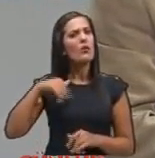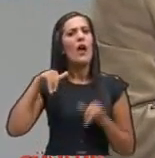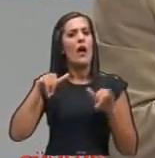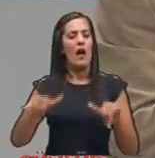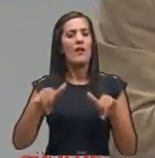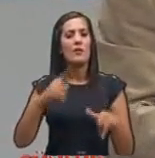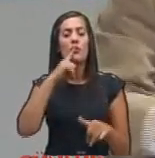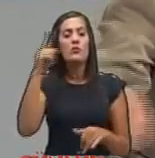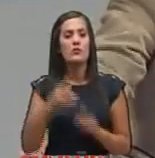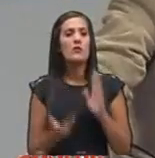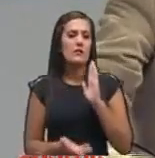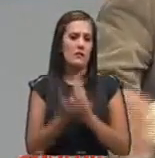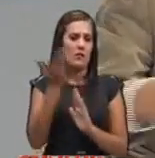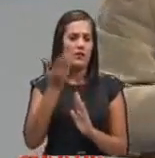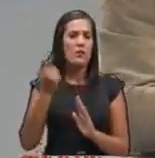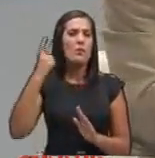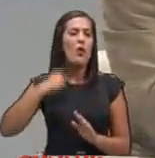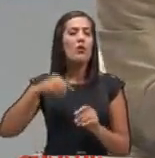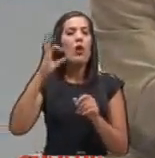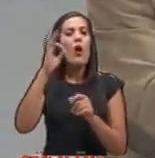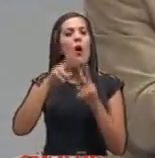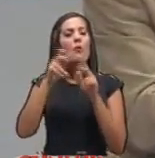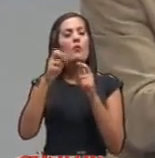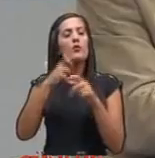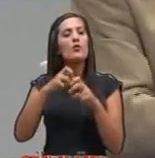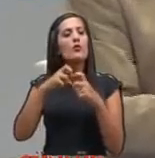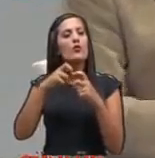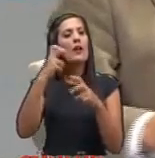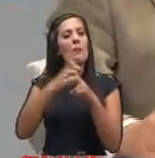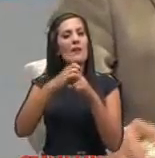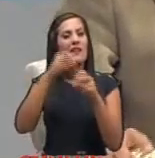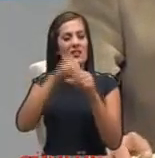şekilde boyun omurlarının daha